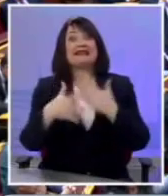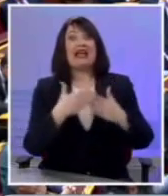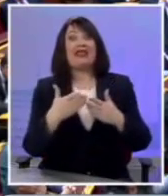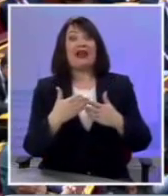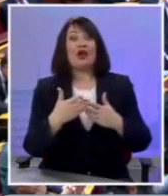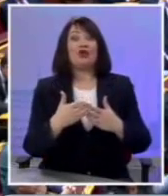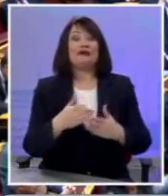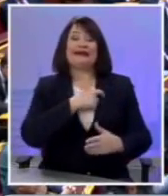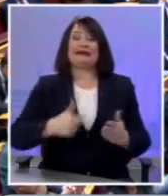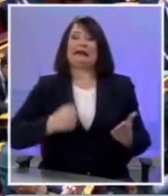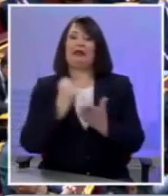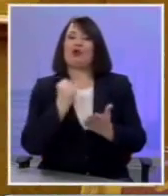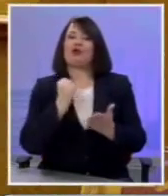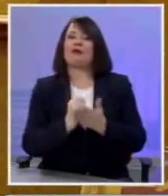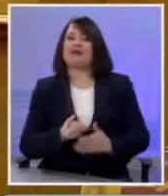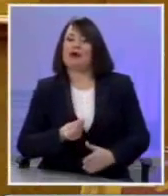ΤΑΦΤΑΦ.